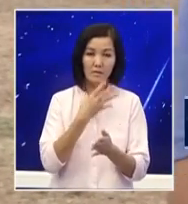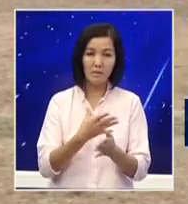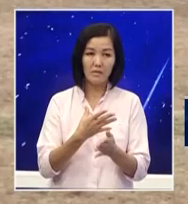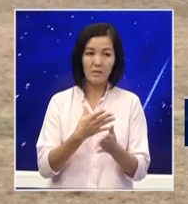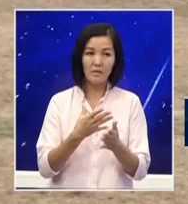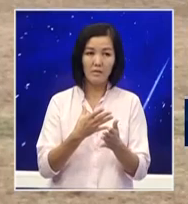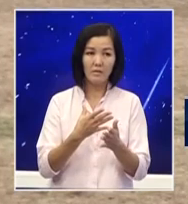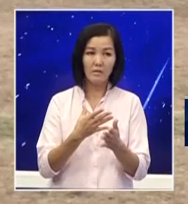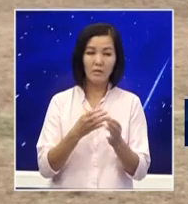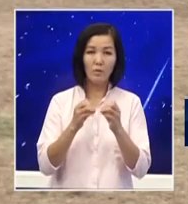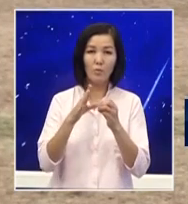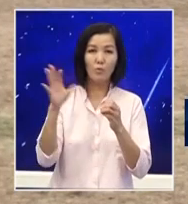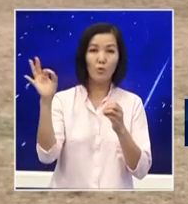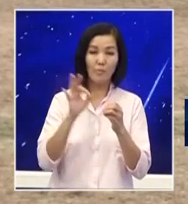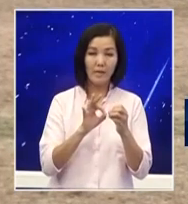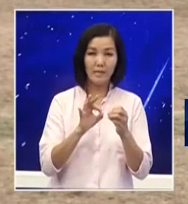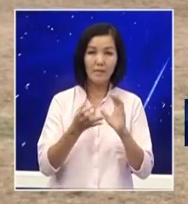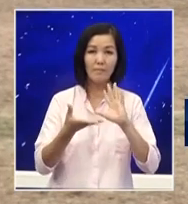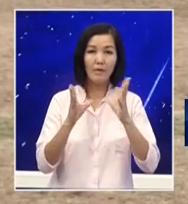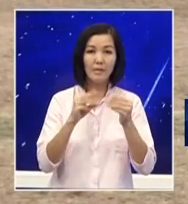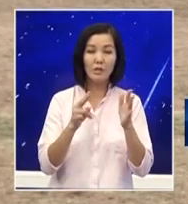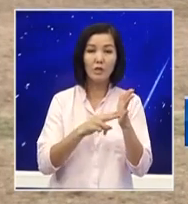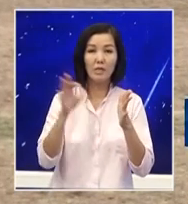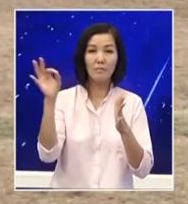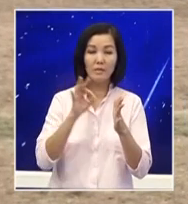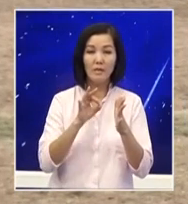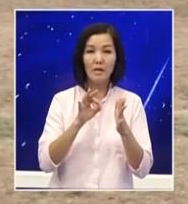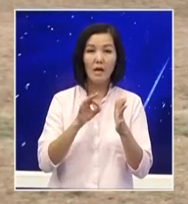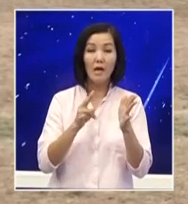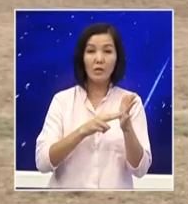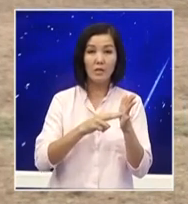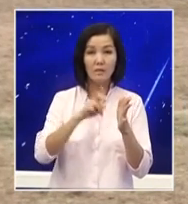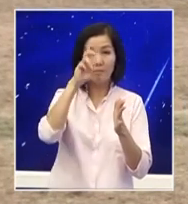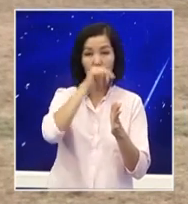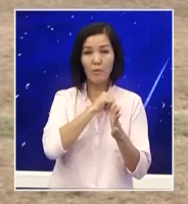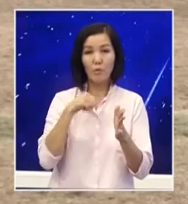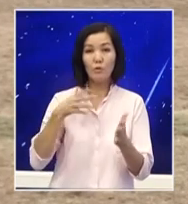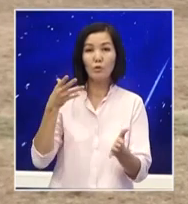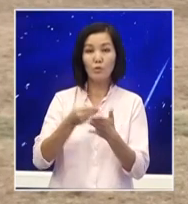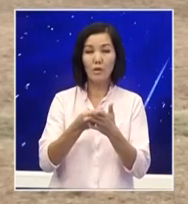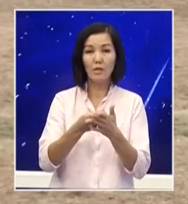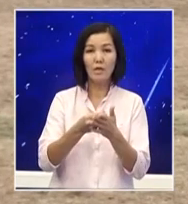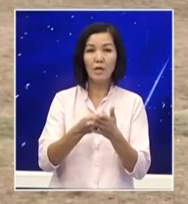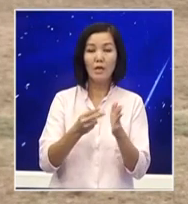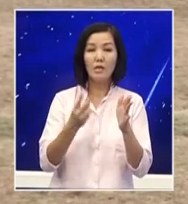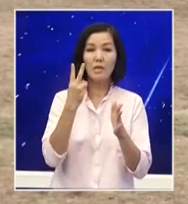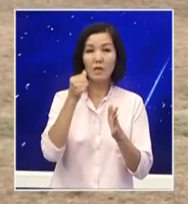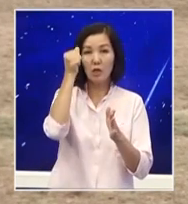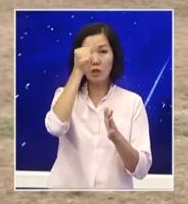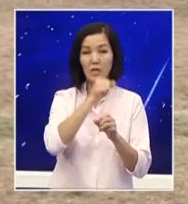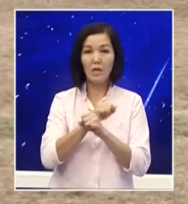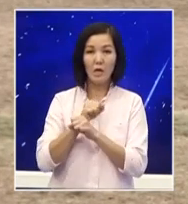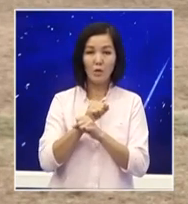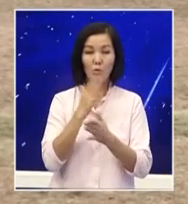14 процент өзі жетісін біз төлейміз, жетеуін өкімет өзі төлейді. Жаңа екі жылдың несі бар бұлардың жеңілдіктері, каникул дейді